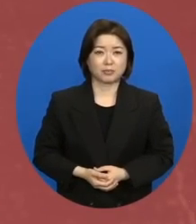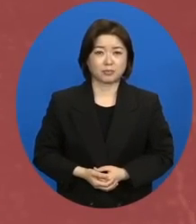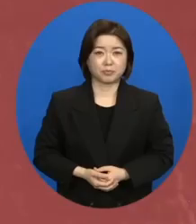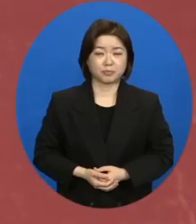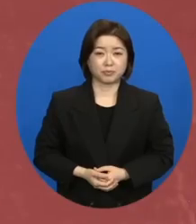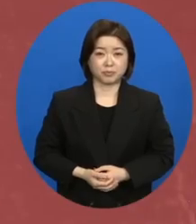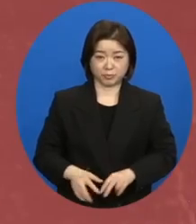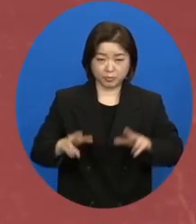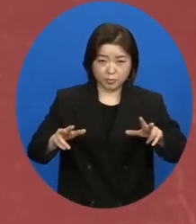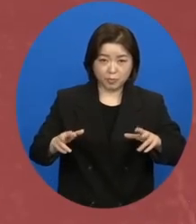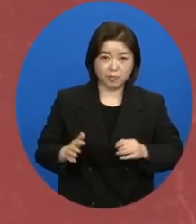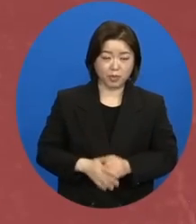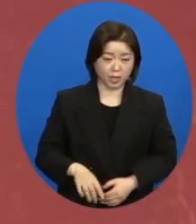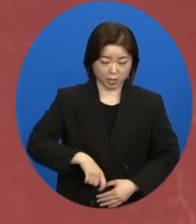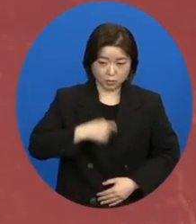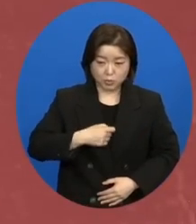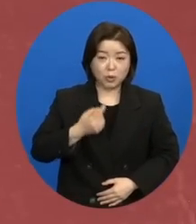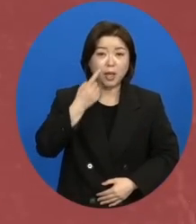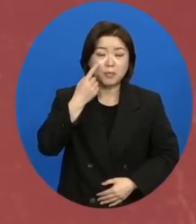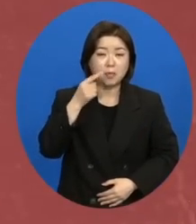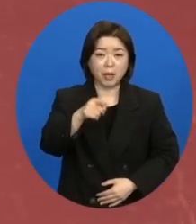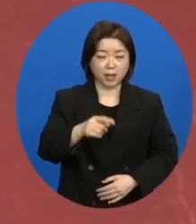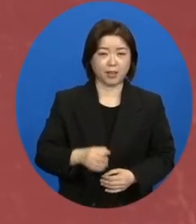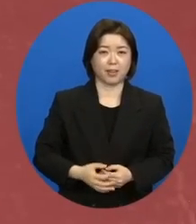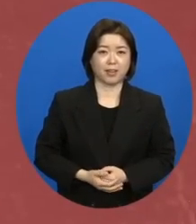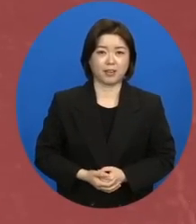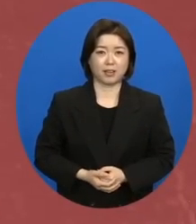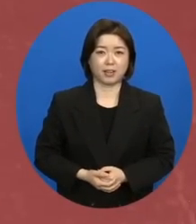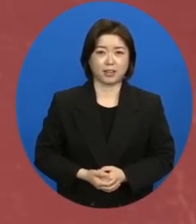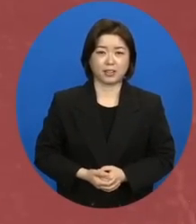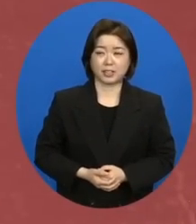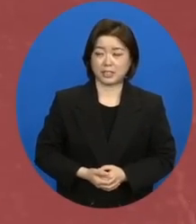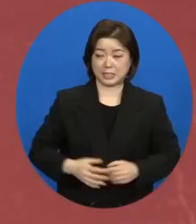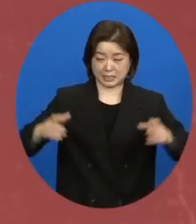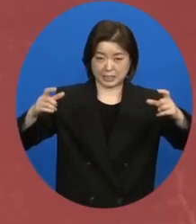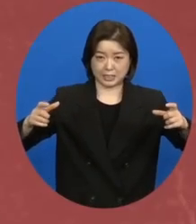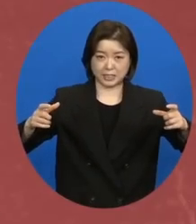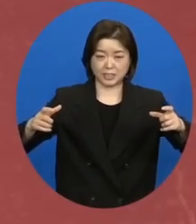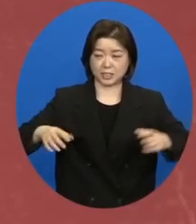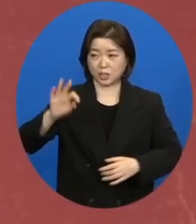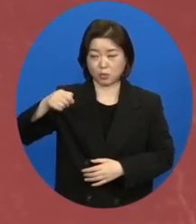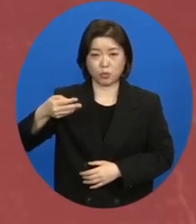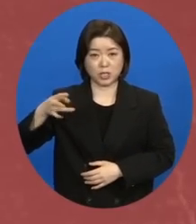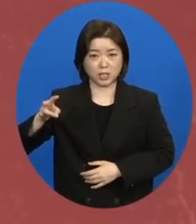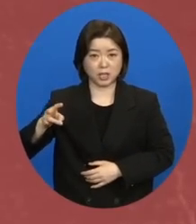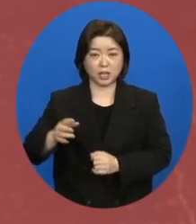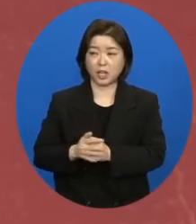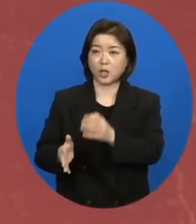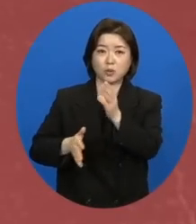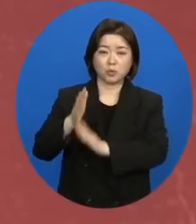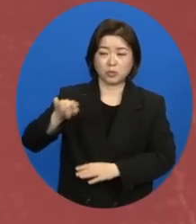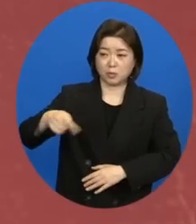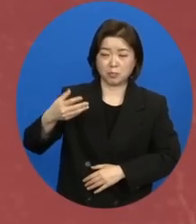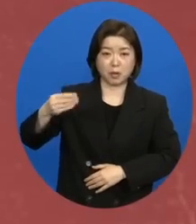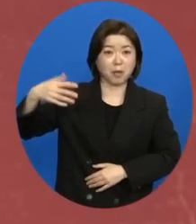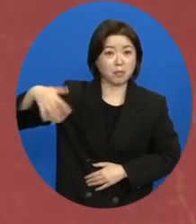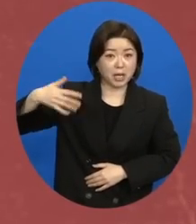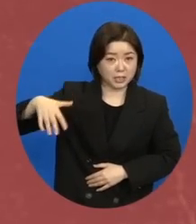아니 지금 솔직히 얘기해보자고 이쪽에 이 위례요 도시가 아직 100만 명이 안